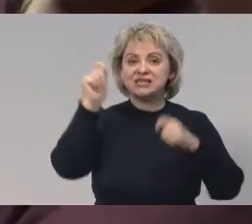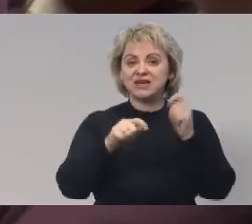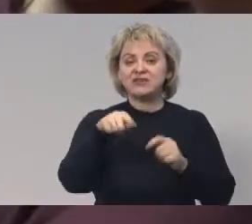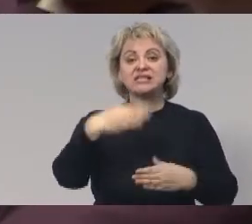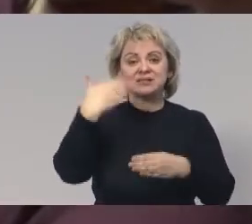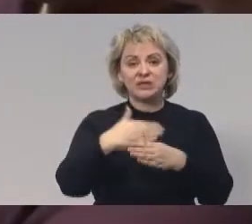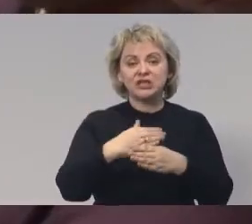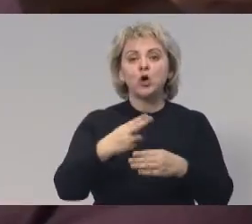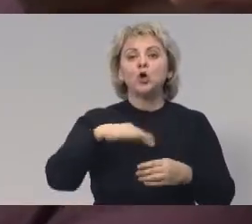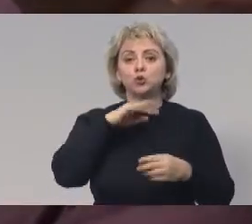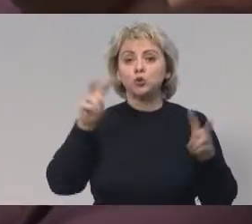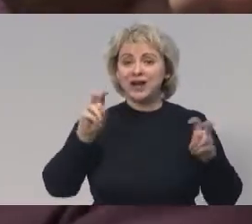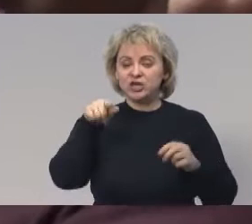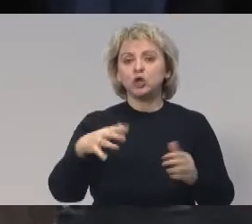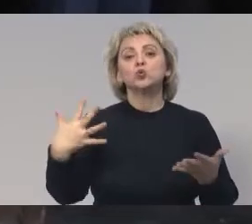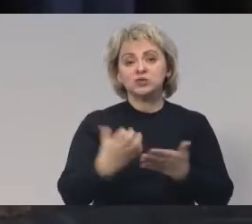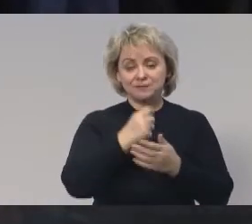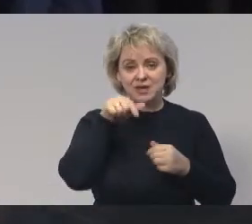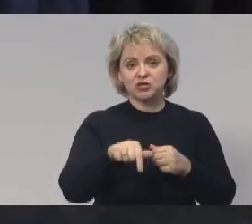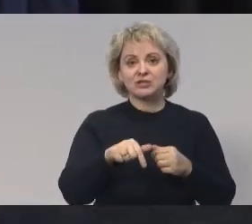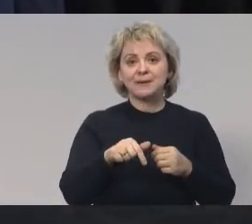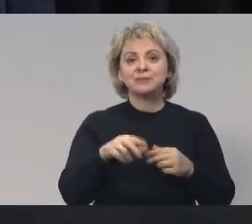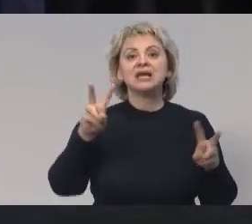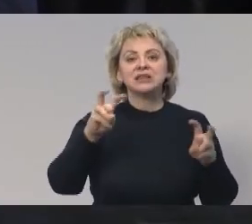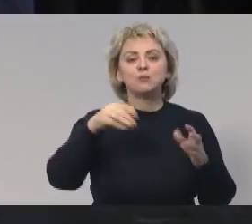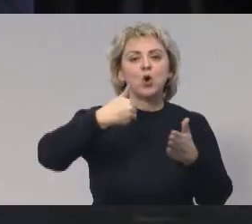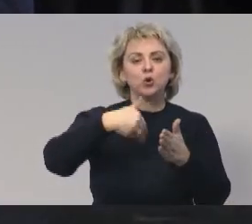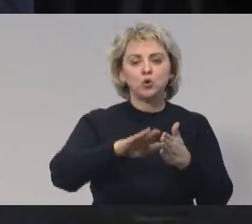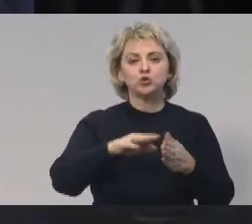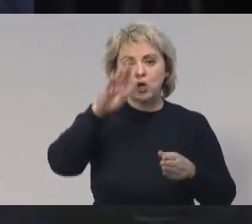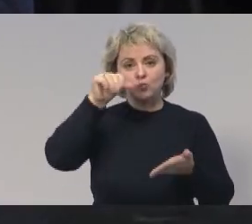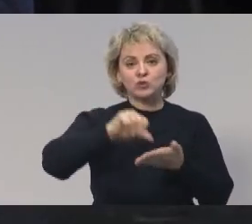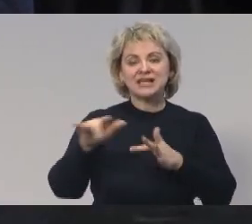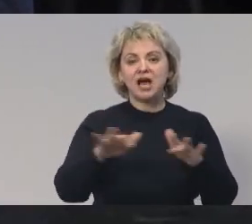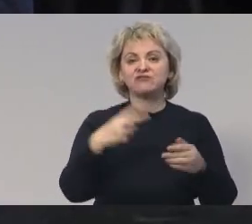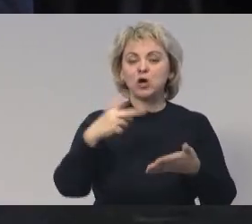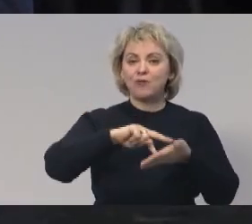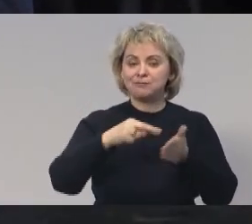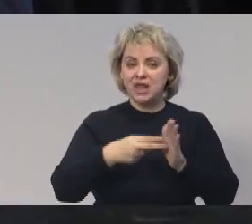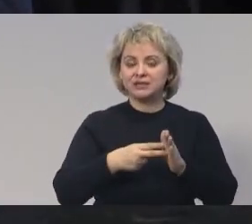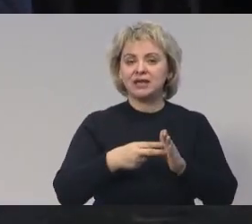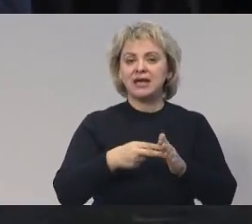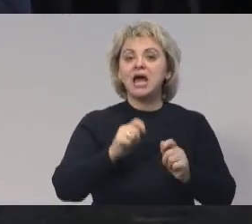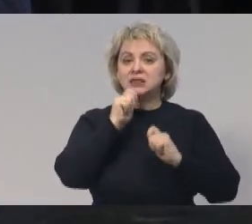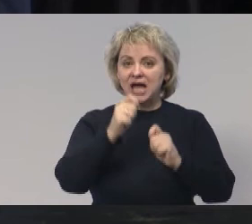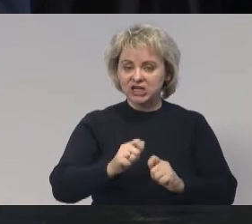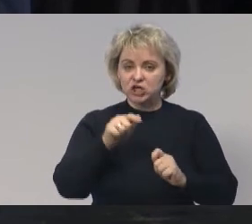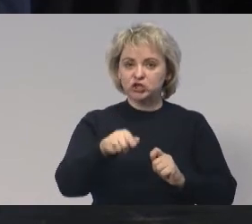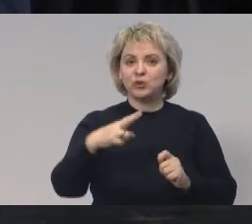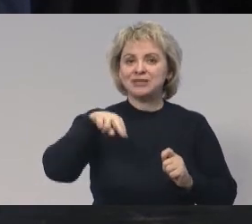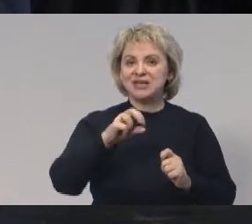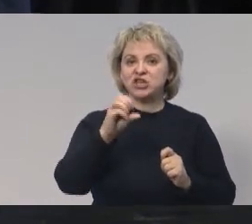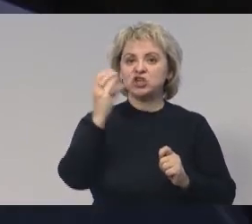со спектаклем «Дураки» и весьма успешно. Номинация «Лучшая мужская роль второго плана» награждается